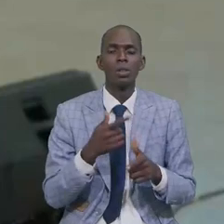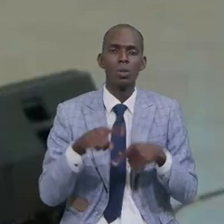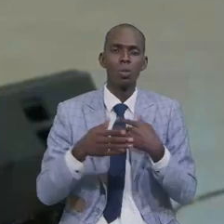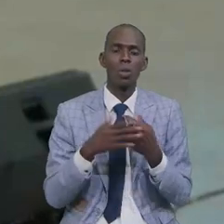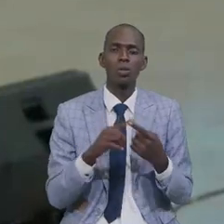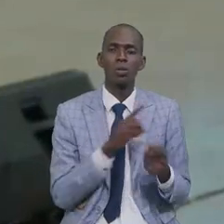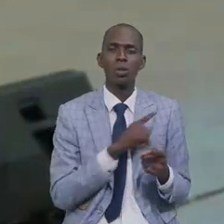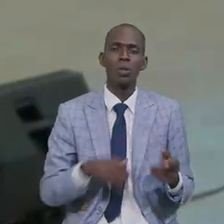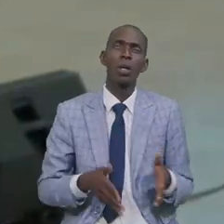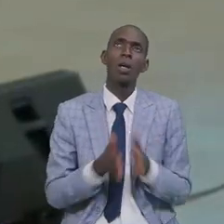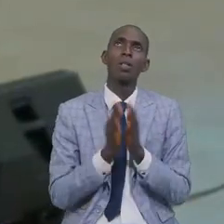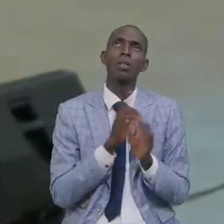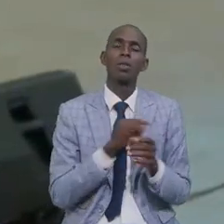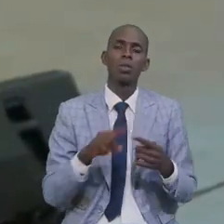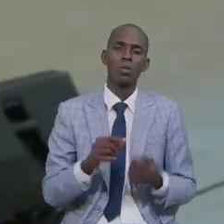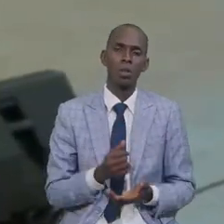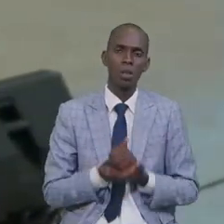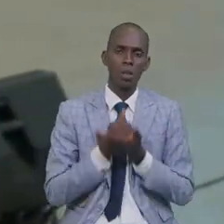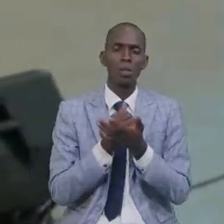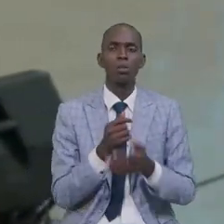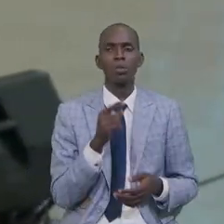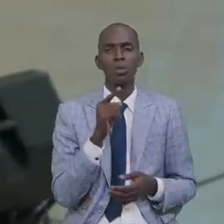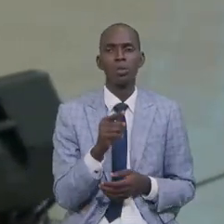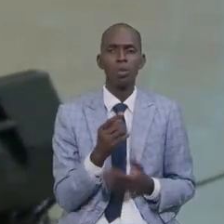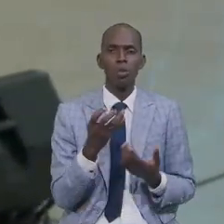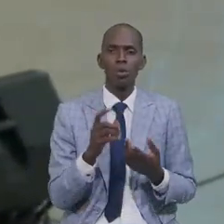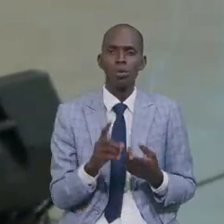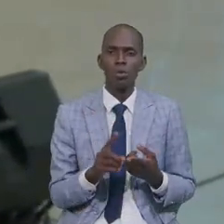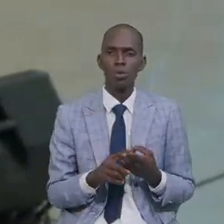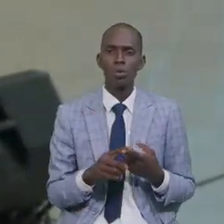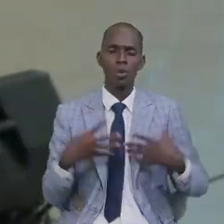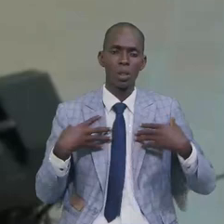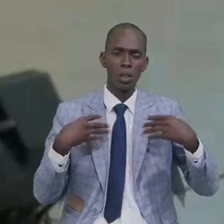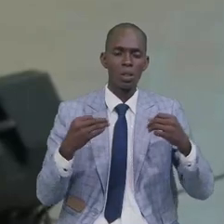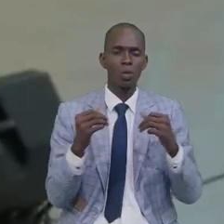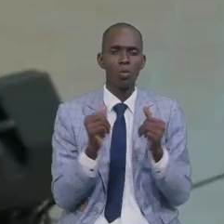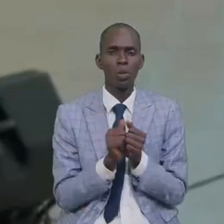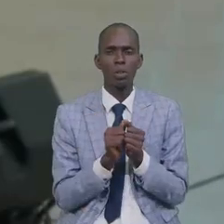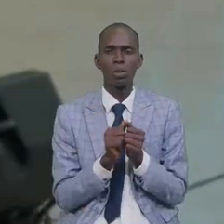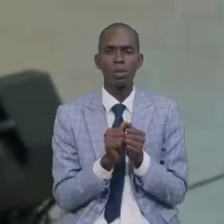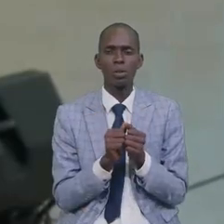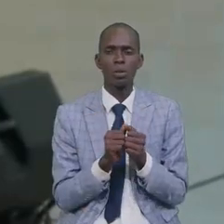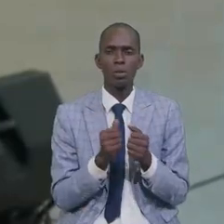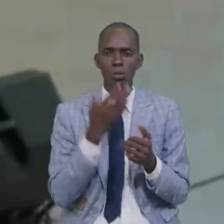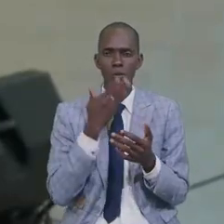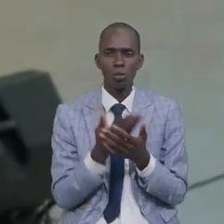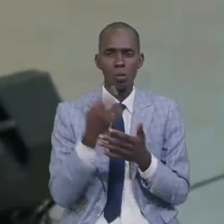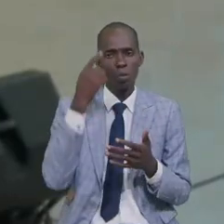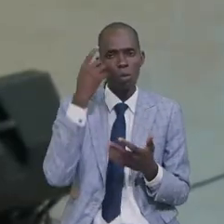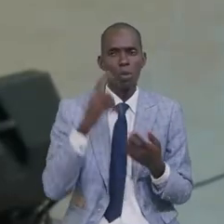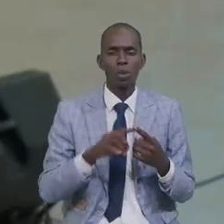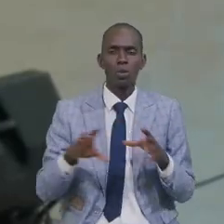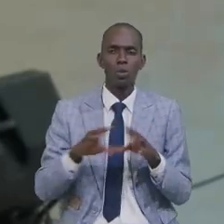Seigneur, aide-moi. Je veux aider avec un cœur libre. Je veux bâtir avec un cœur libre. Je veux